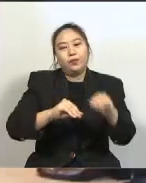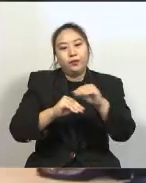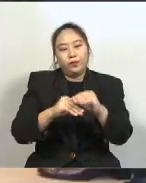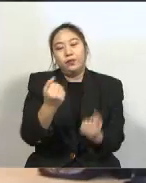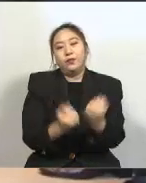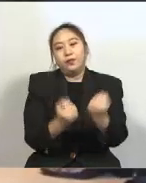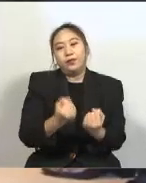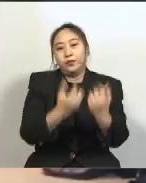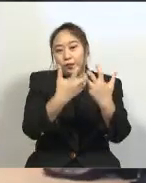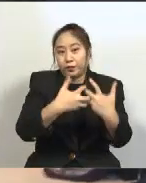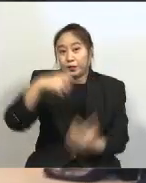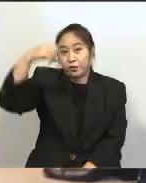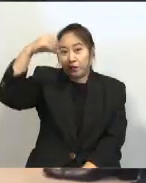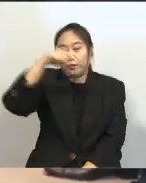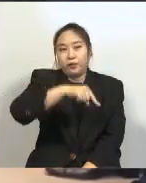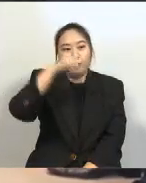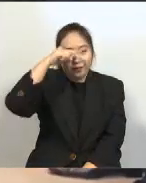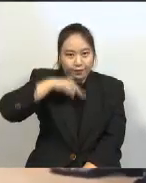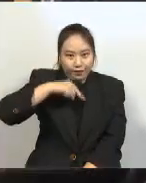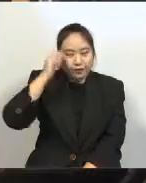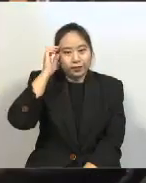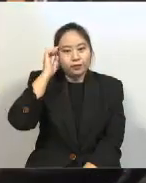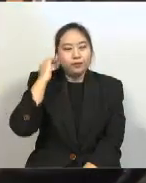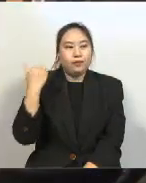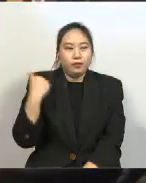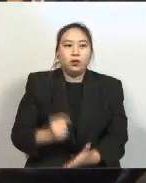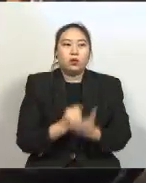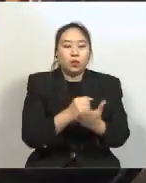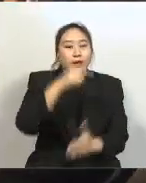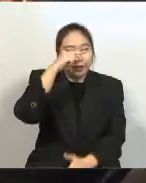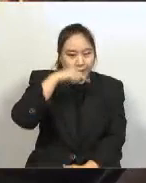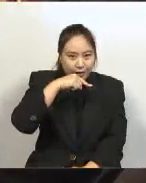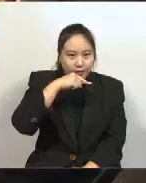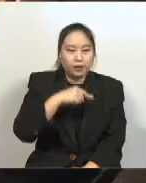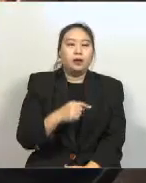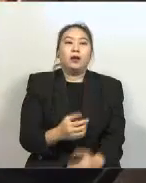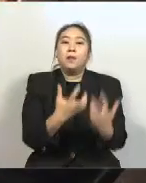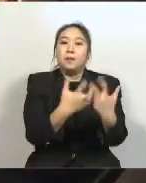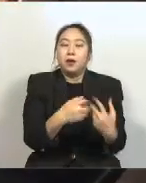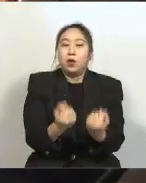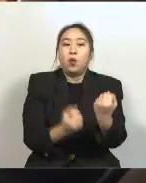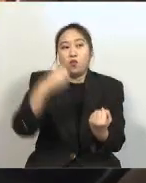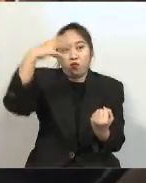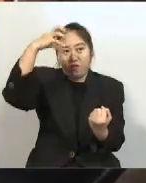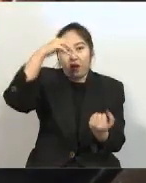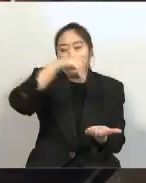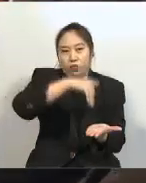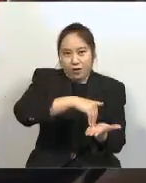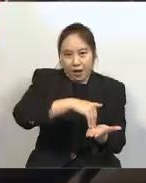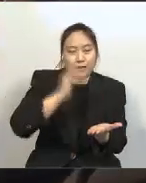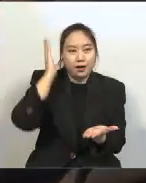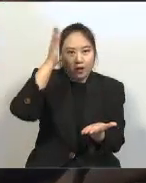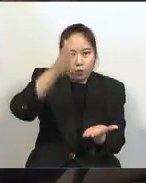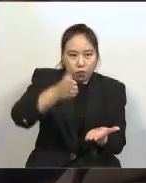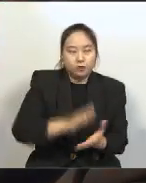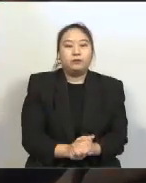ตรถยนต์ไฟฟ้าในประเทศไทยที่จะมายกระดับให้ไทยเป็นศูนย์กลางการผลิตรถยนต์ไฟฟ้าของภูมิภาคในอนา